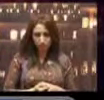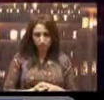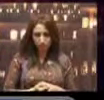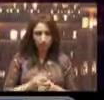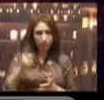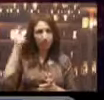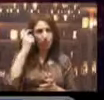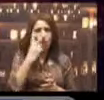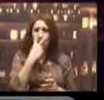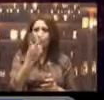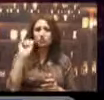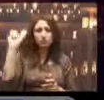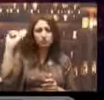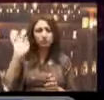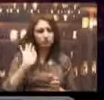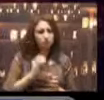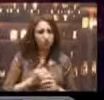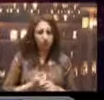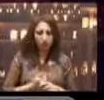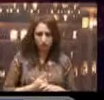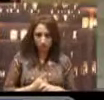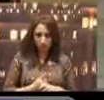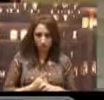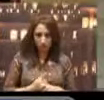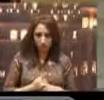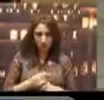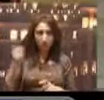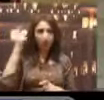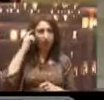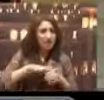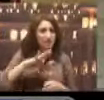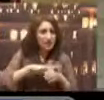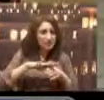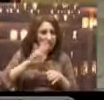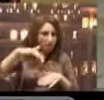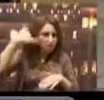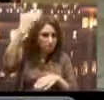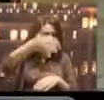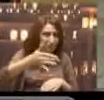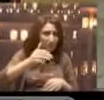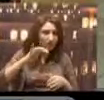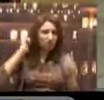كان عنده رؤيه طبعا، يعني ما اقدرش اجزم ان هو كان شايف ان كل ده هيحصل ولا كل ده، بس هو